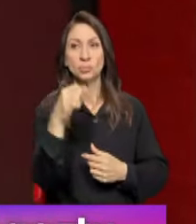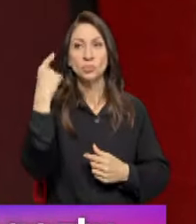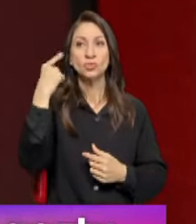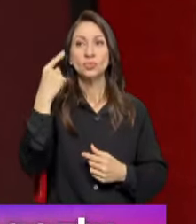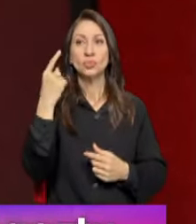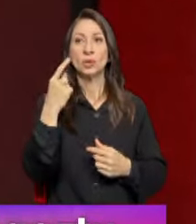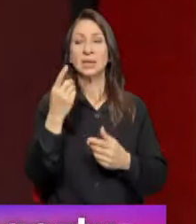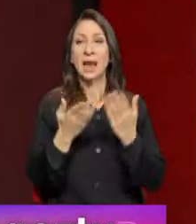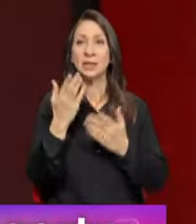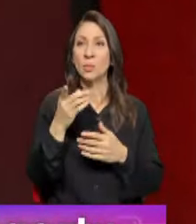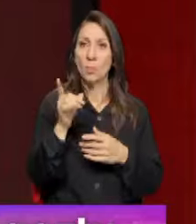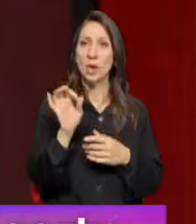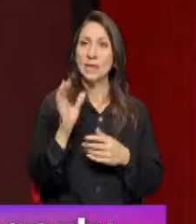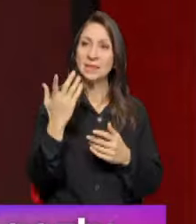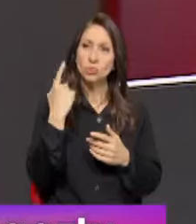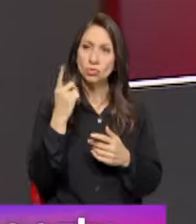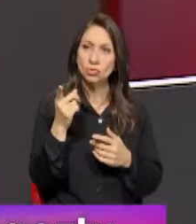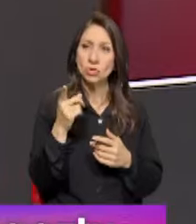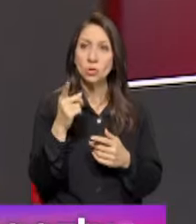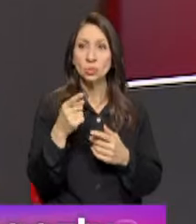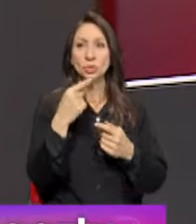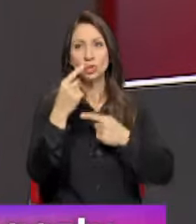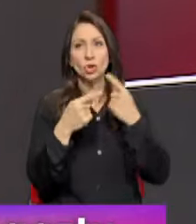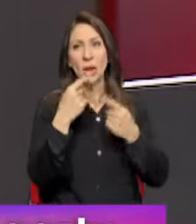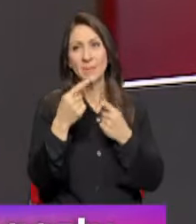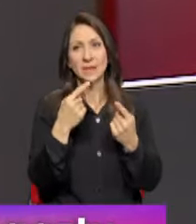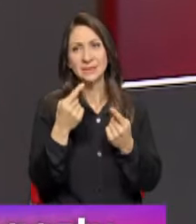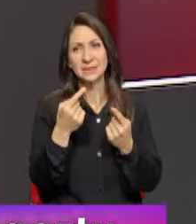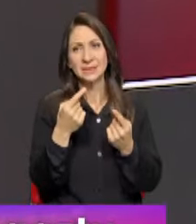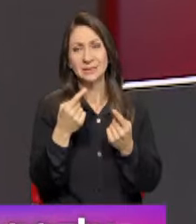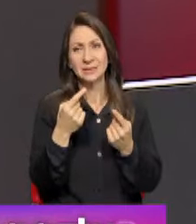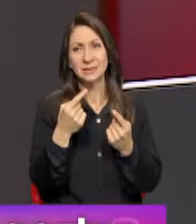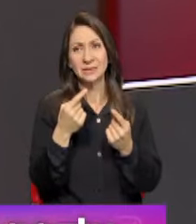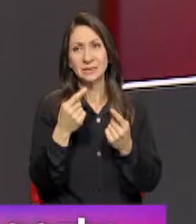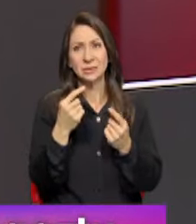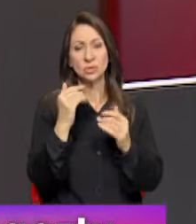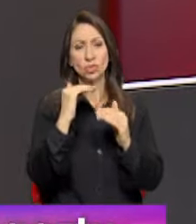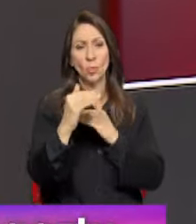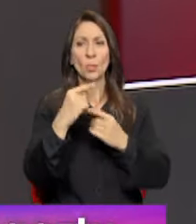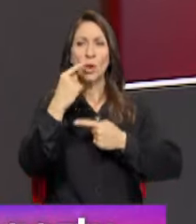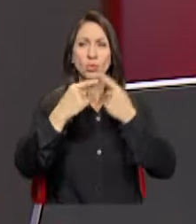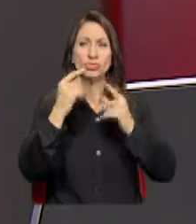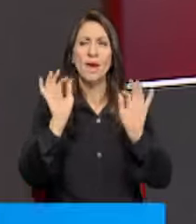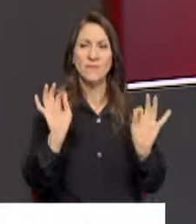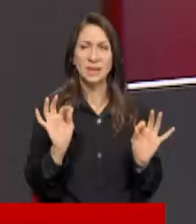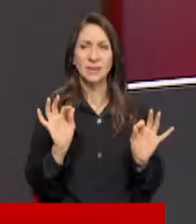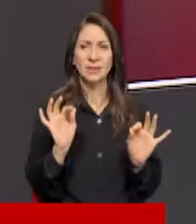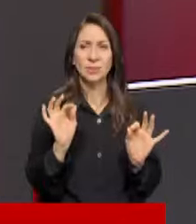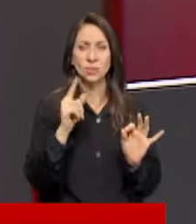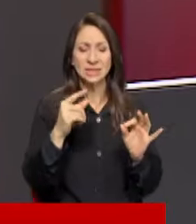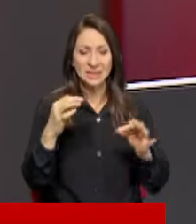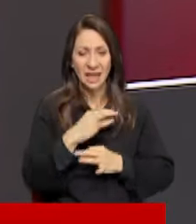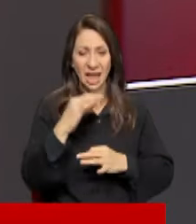giriyor değerlendirmeleri. Ne dersiniz? Şimdi tabii böyle bu söylemler kamuoyunda dillendiriliyor. Bunda